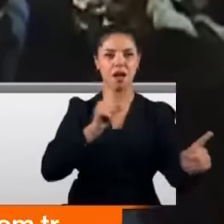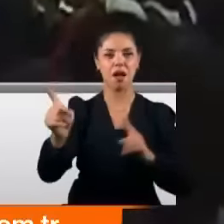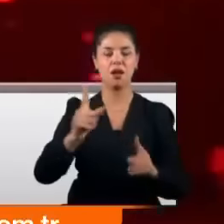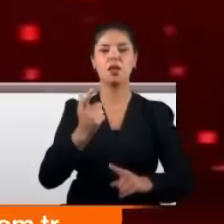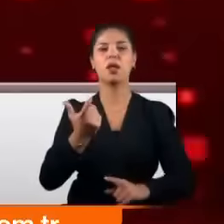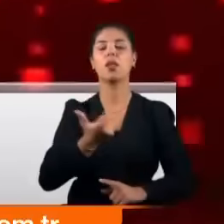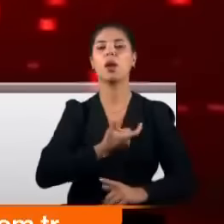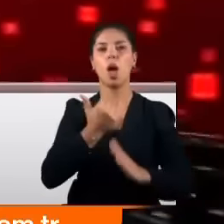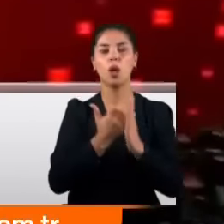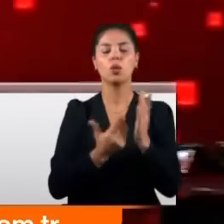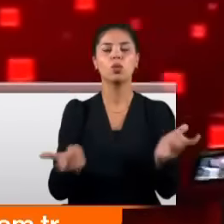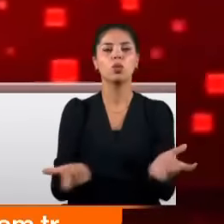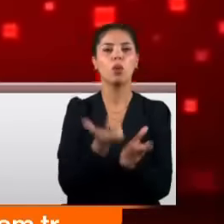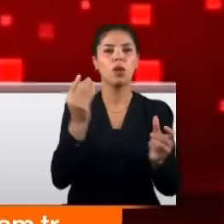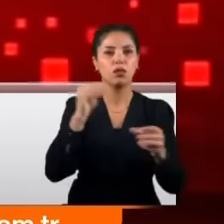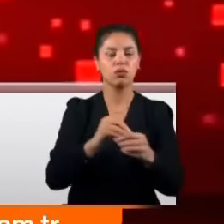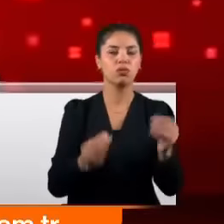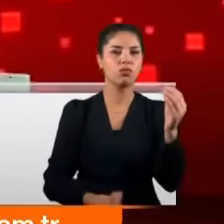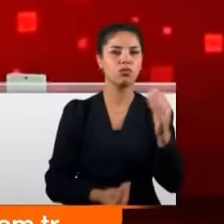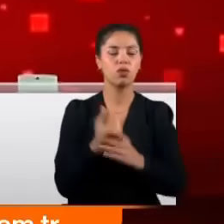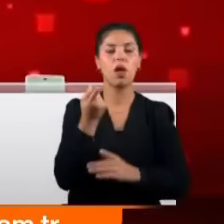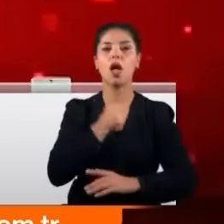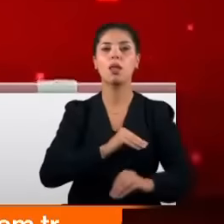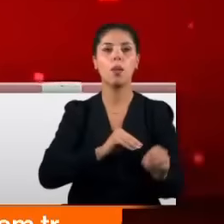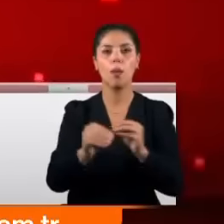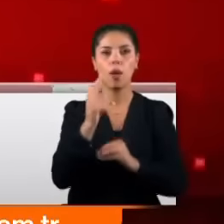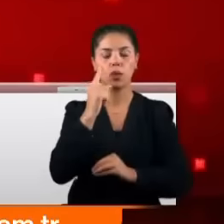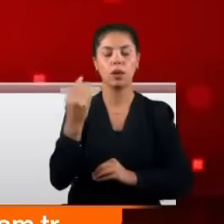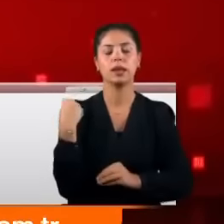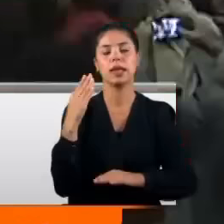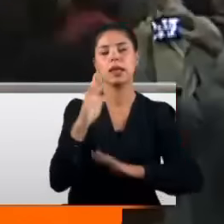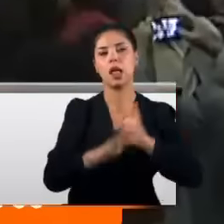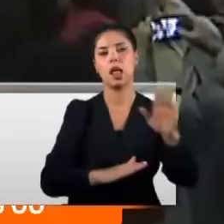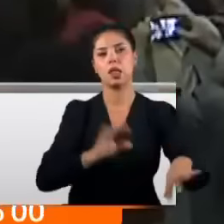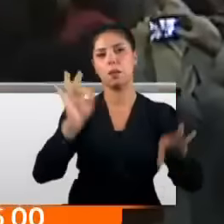kurultayının ardından gün yüzüne çıkan adaylık krizinde yeni perde açıldı. Hayır,